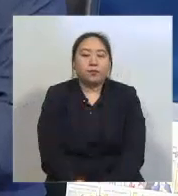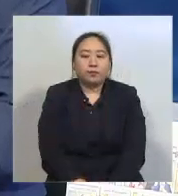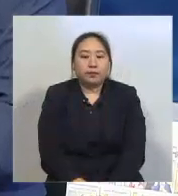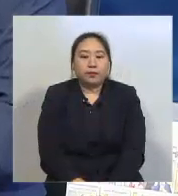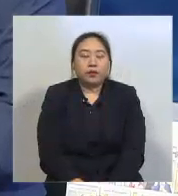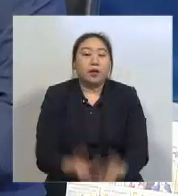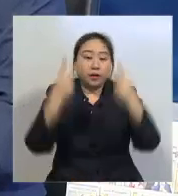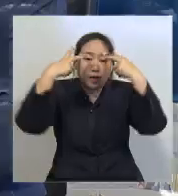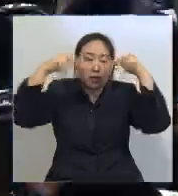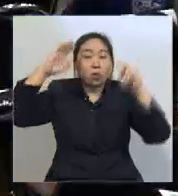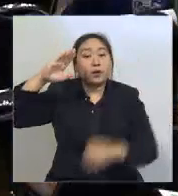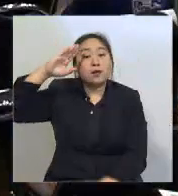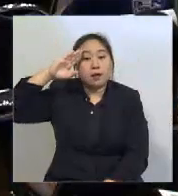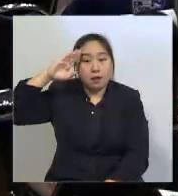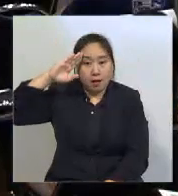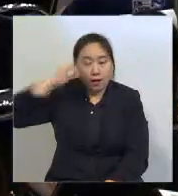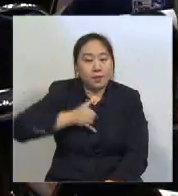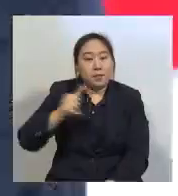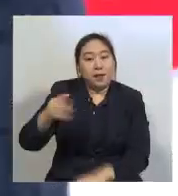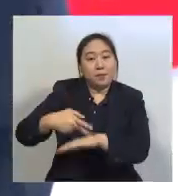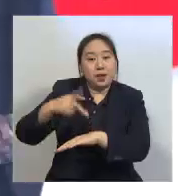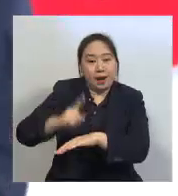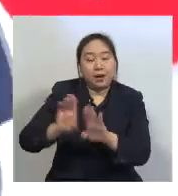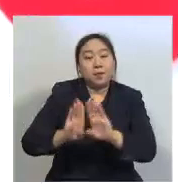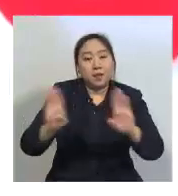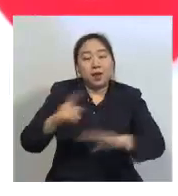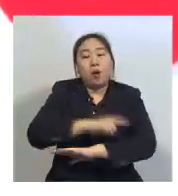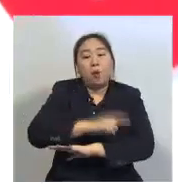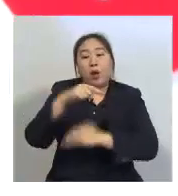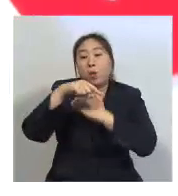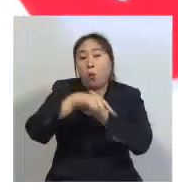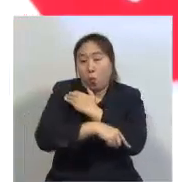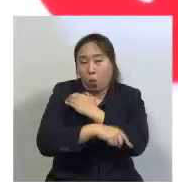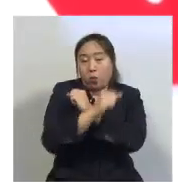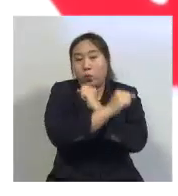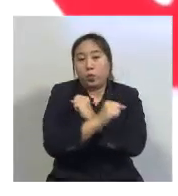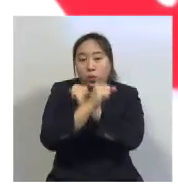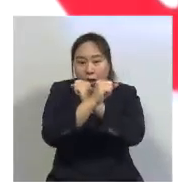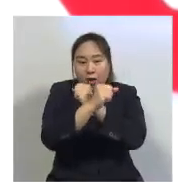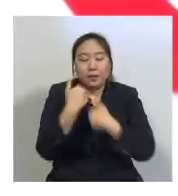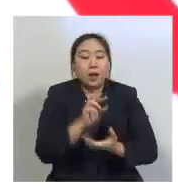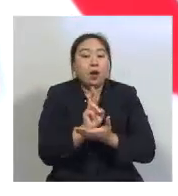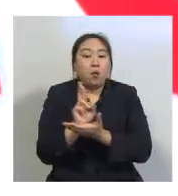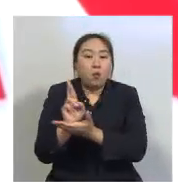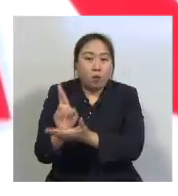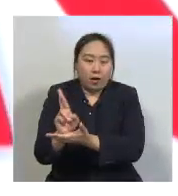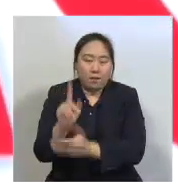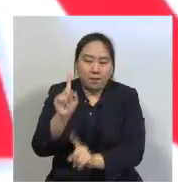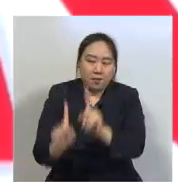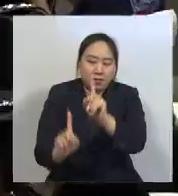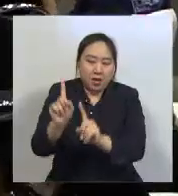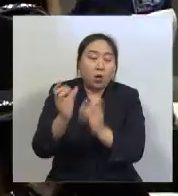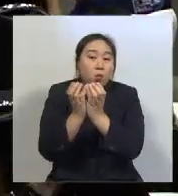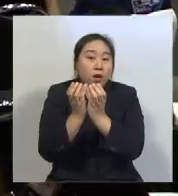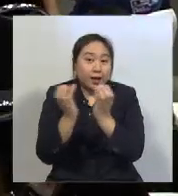พลเอกประยุทธ์จันทร์โอชานายกรัฐมนตรีนะครับได้ไปเป็นประธานเปิดงานวันต่อต้านคอร์รัปชันสากลพร้อมมอบรางวัลการประเมินคุณธรรม